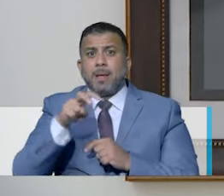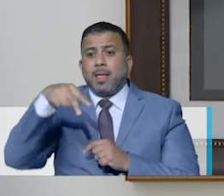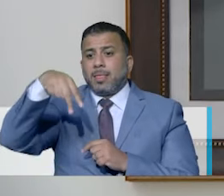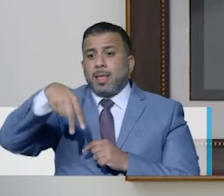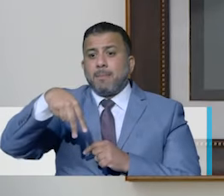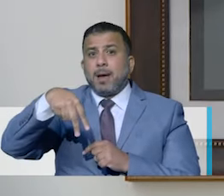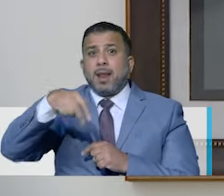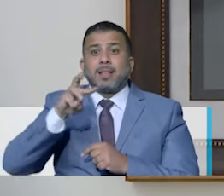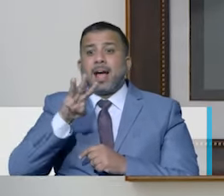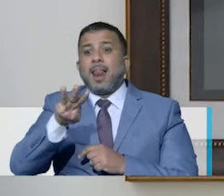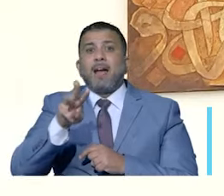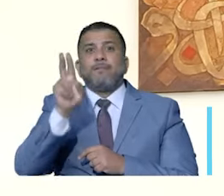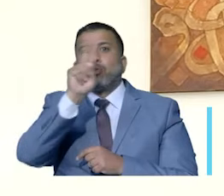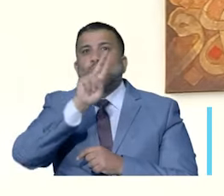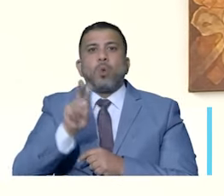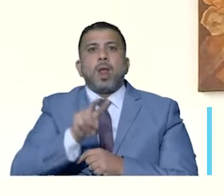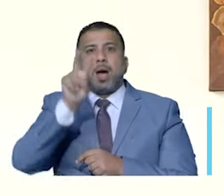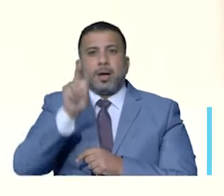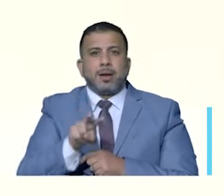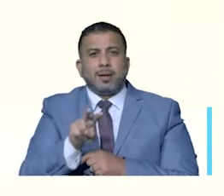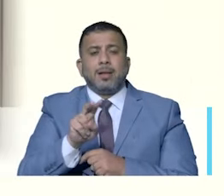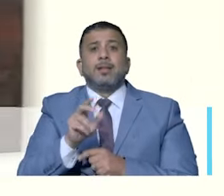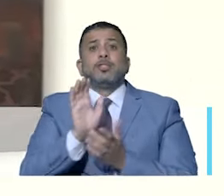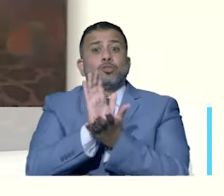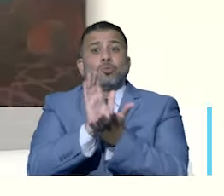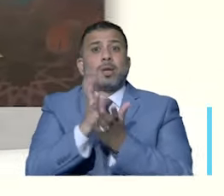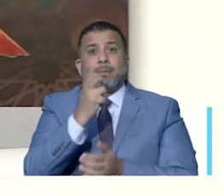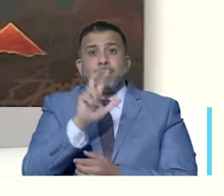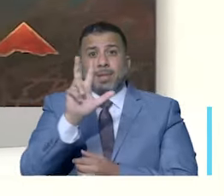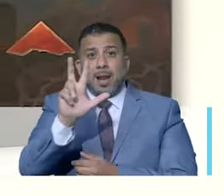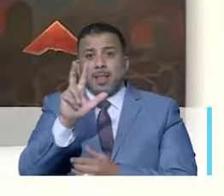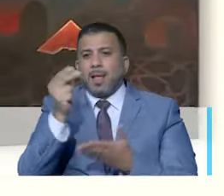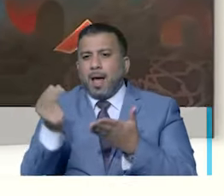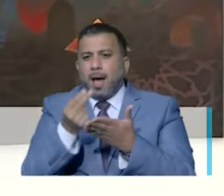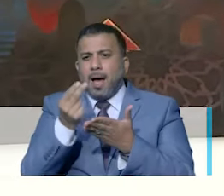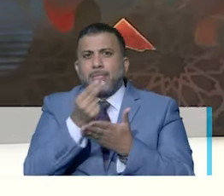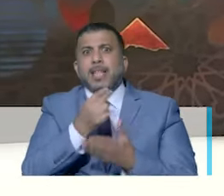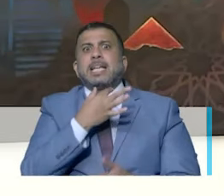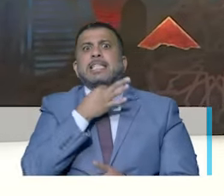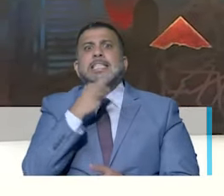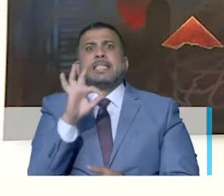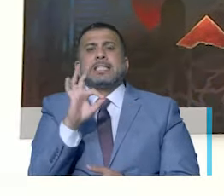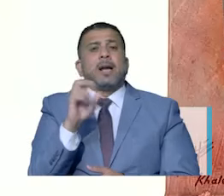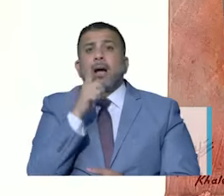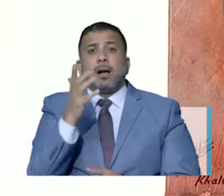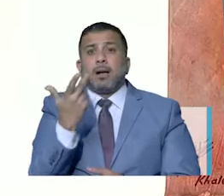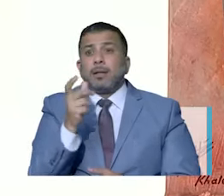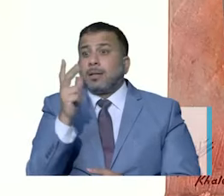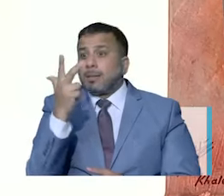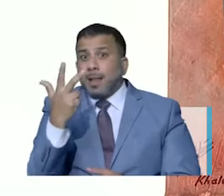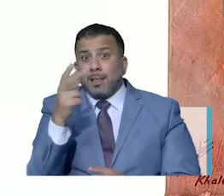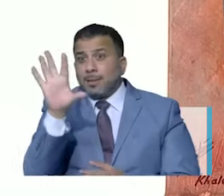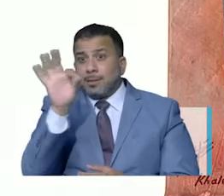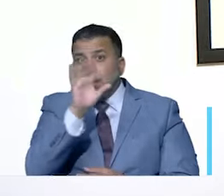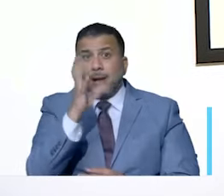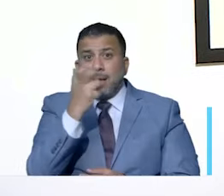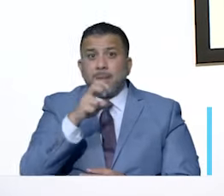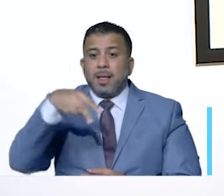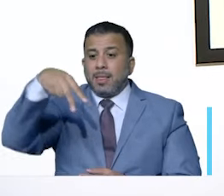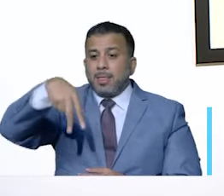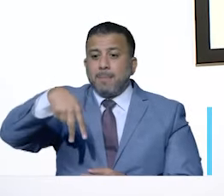8000 دولار وثلاث جوائز للفنون الخطيه الحديثه قيمه كل منها